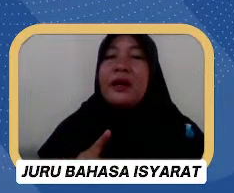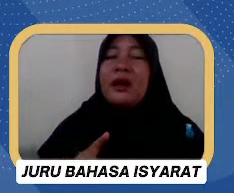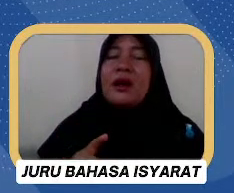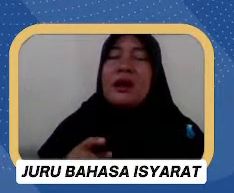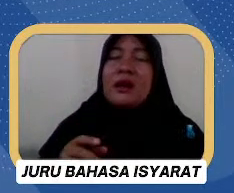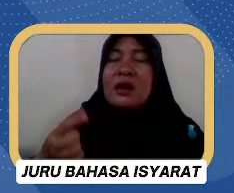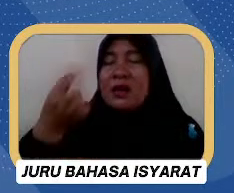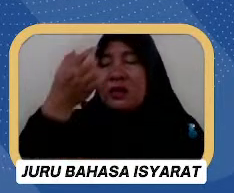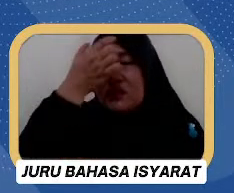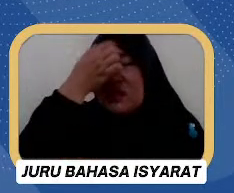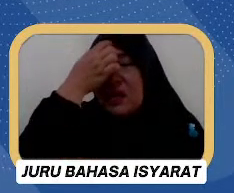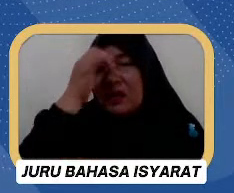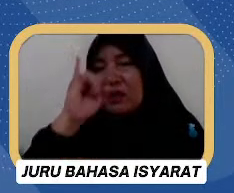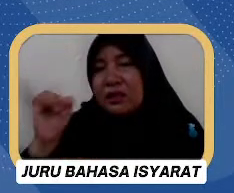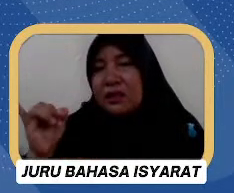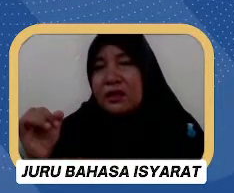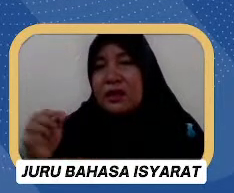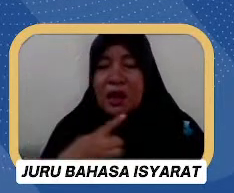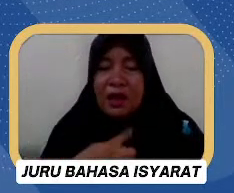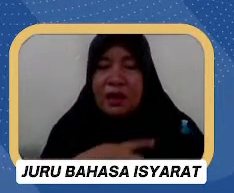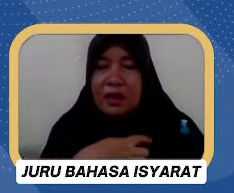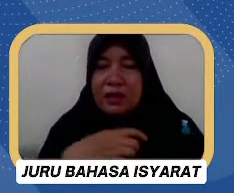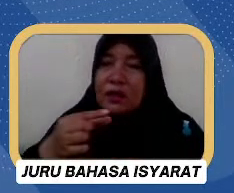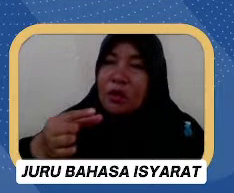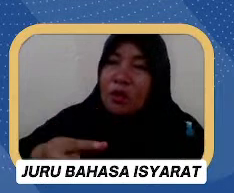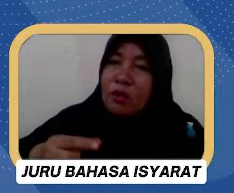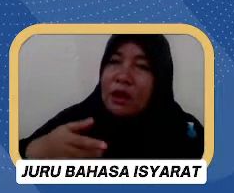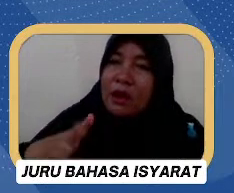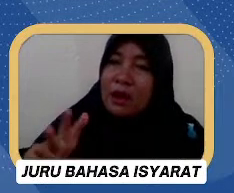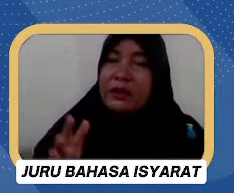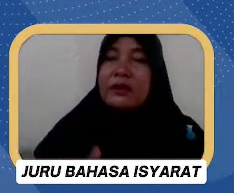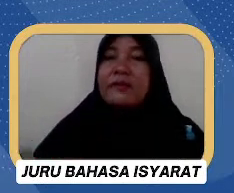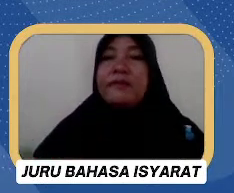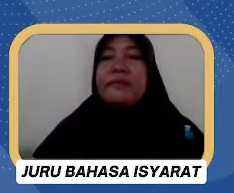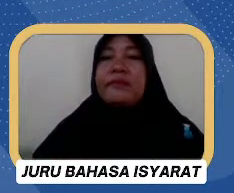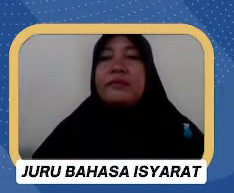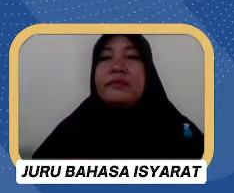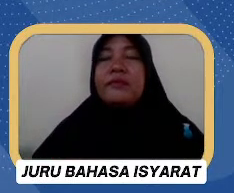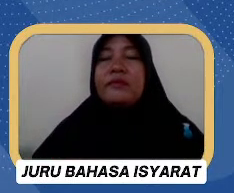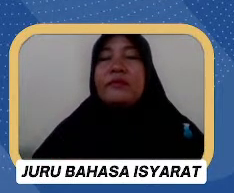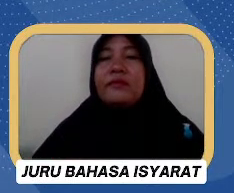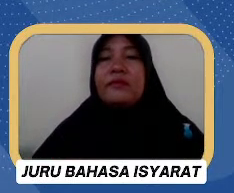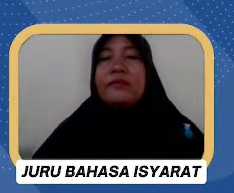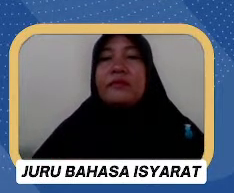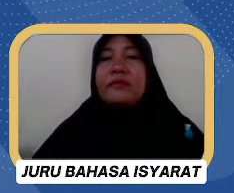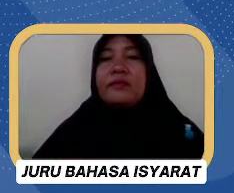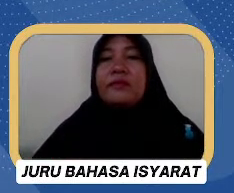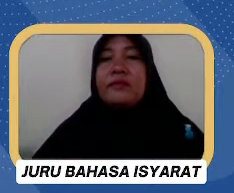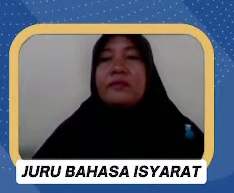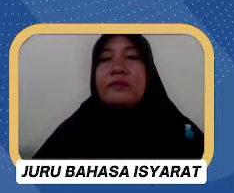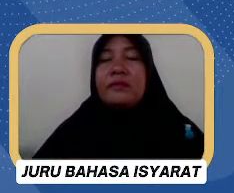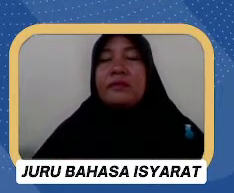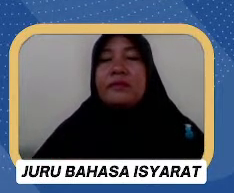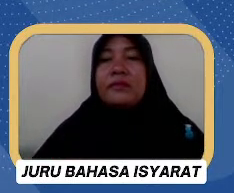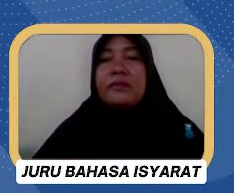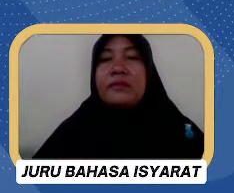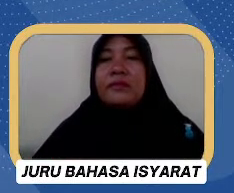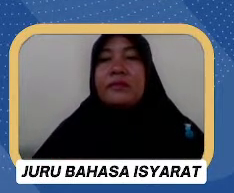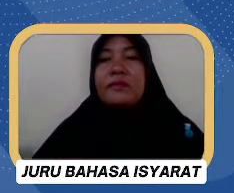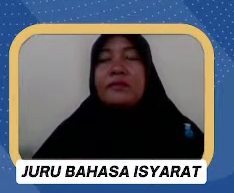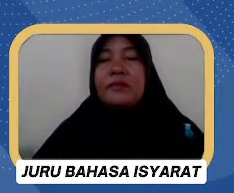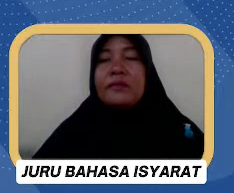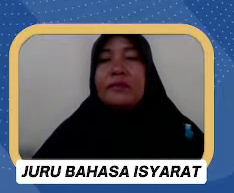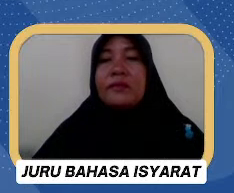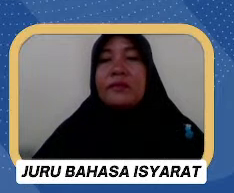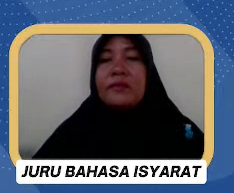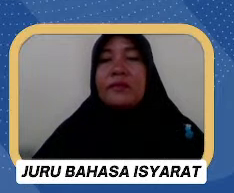kita jangan pernah merugikan orang lain, walaupun baik merugikan materi maupun non-materi. Ingat, di